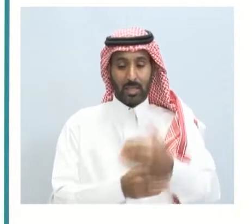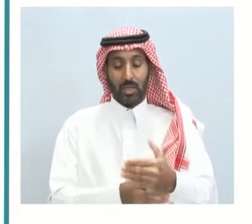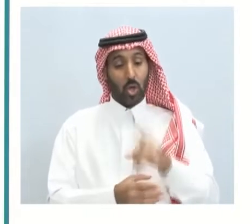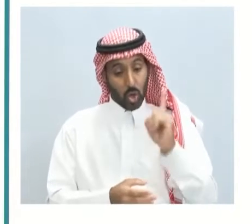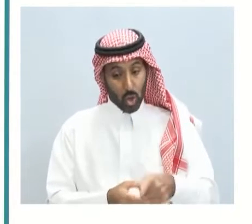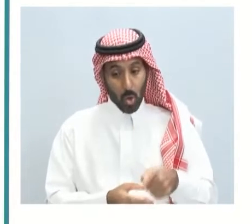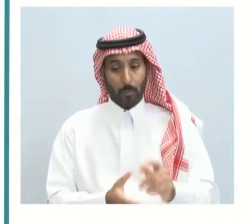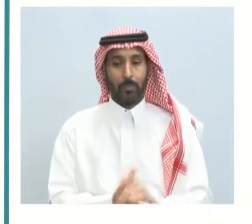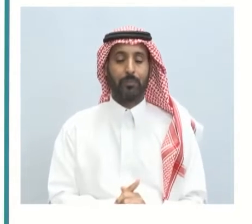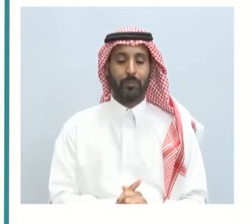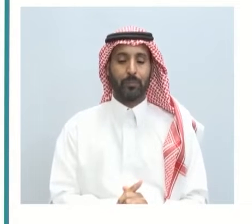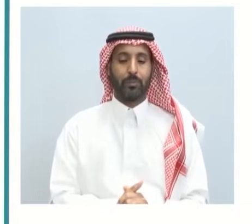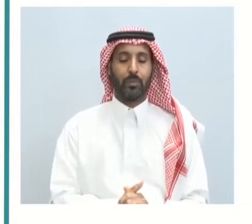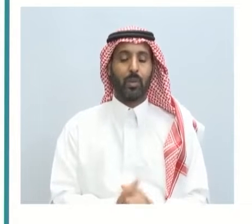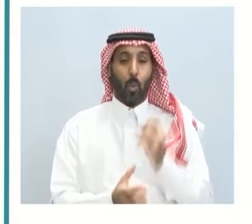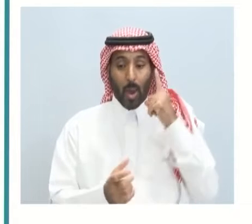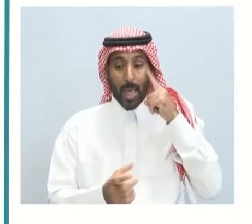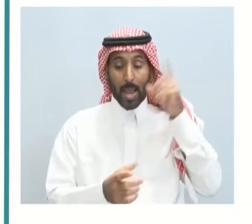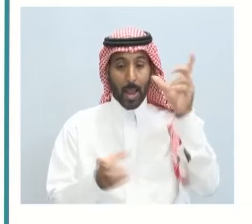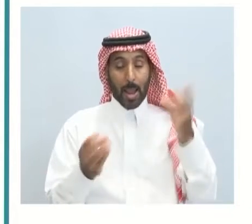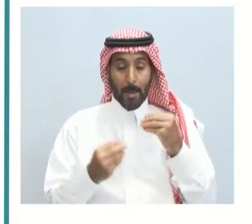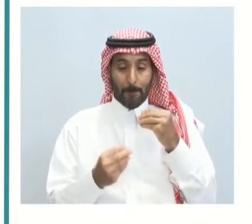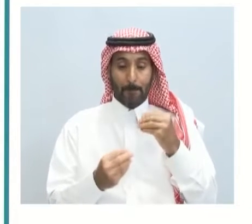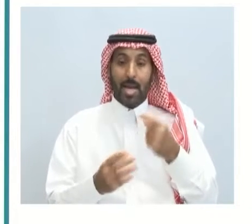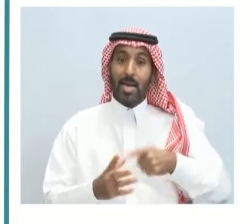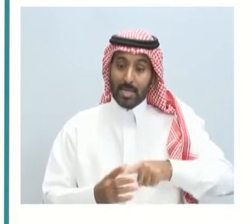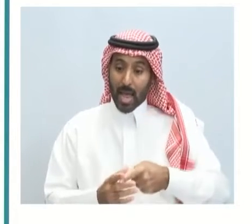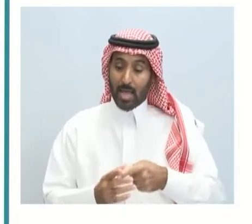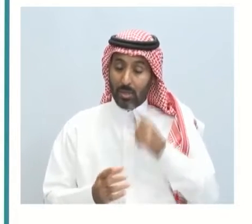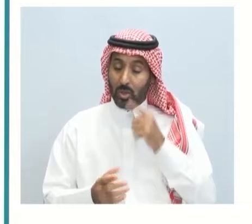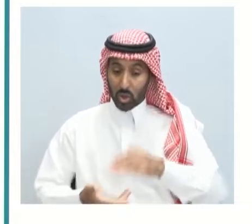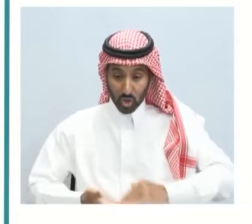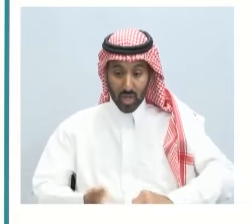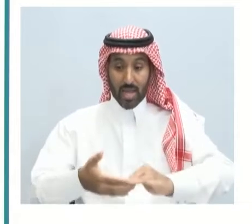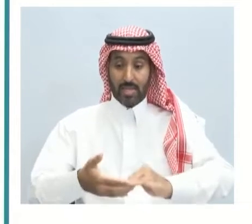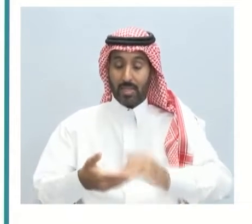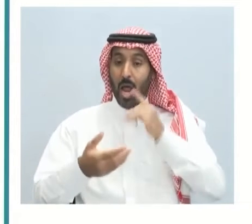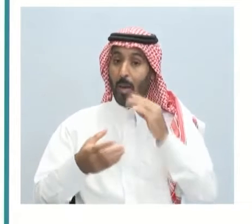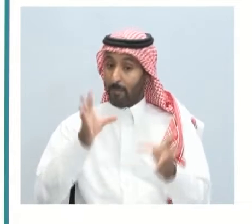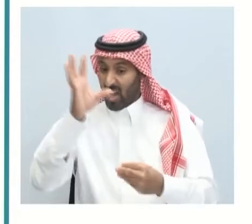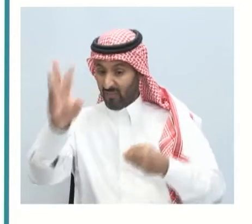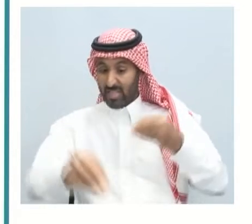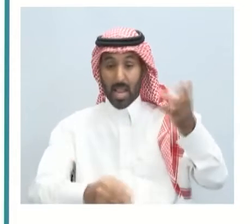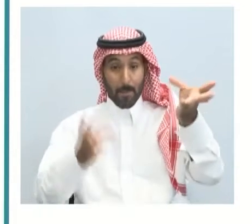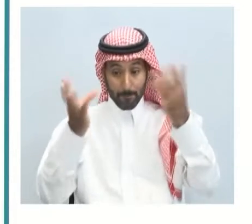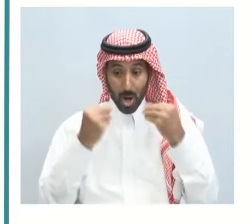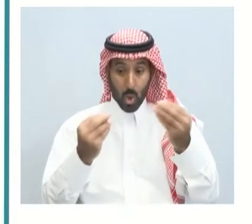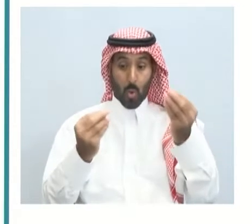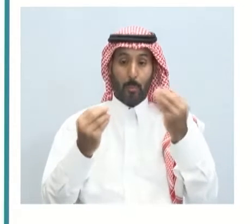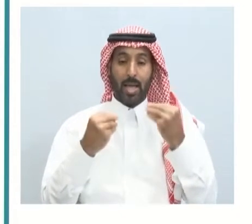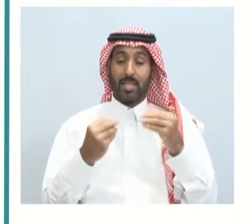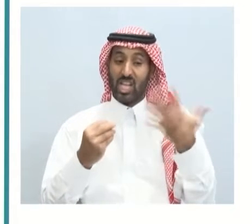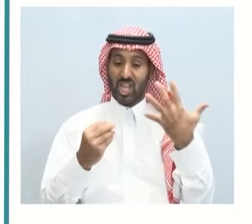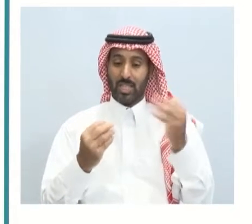كل يوم والعلم اداه تساعدنا للحصول على المعارف والمعلومات